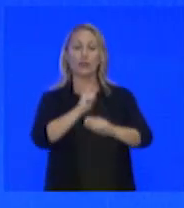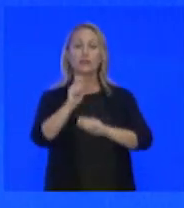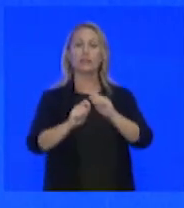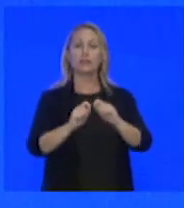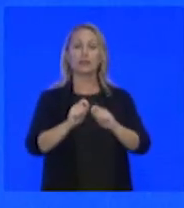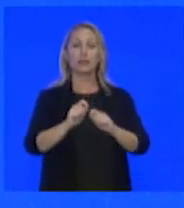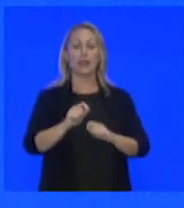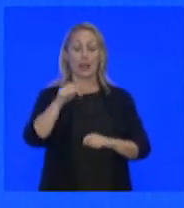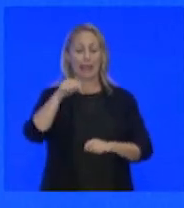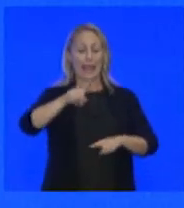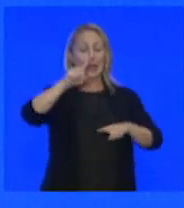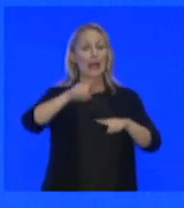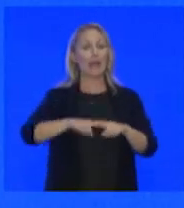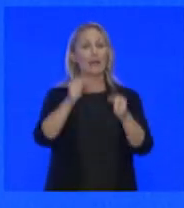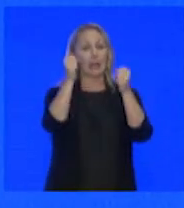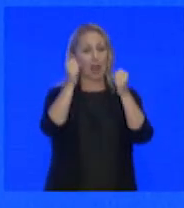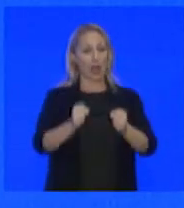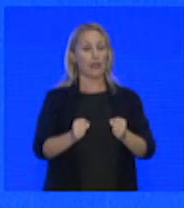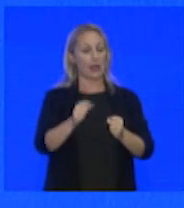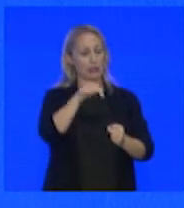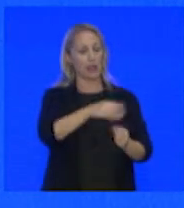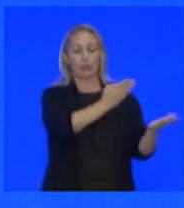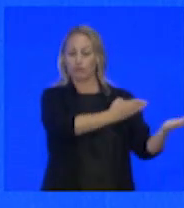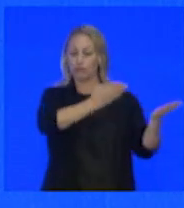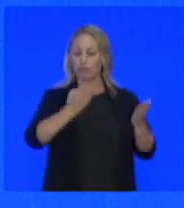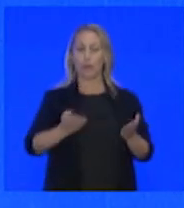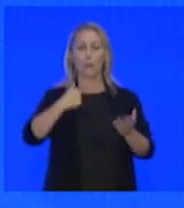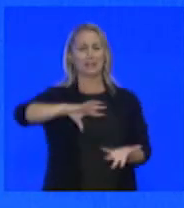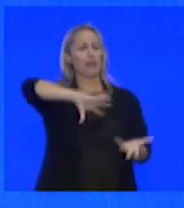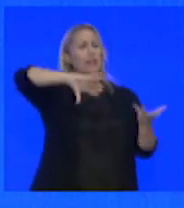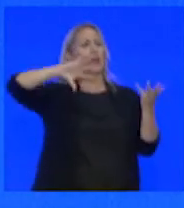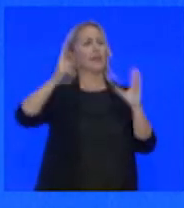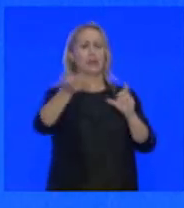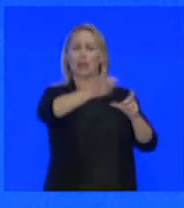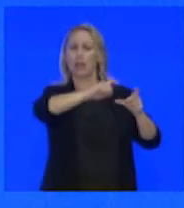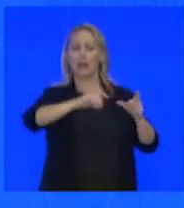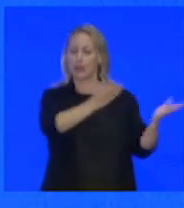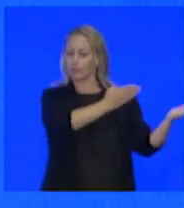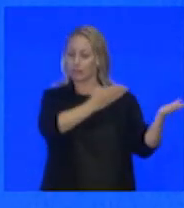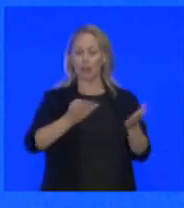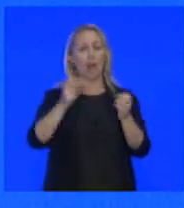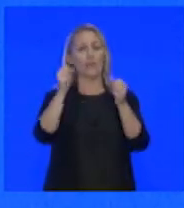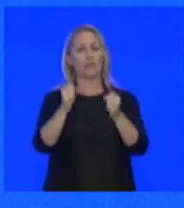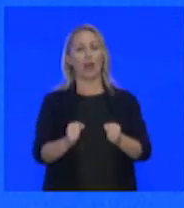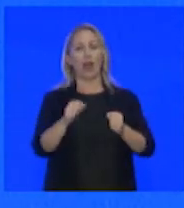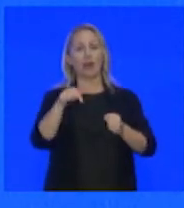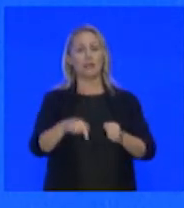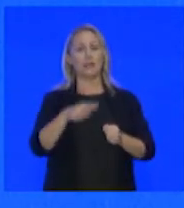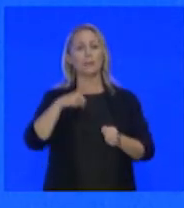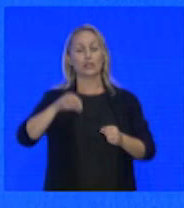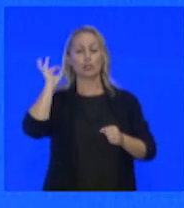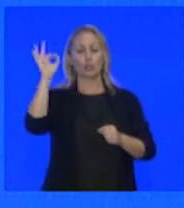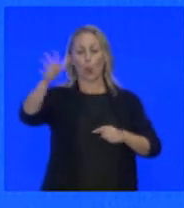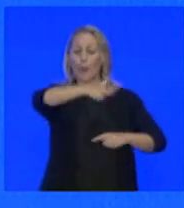Ελλάδα να γίνει έδρα μεγάλων πολυεθνικών εταιριών που καλύπτουν την ευρύτερη περιοχή μας,